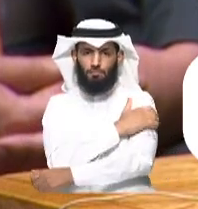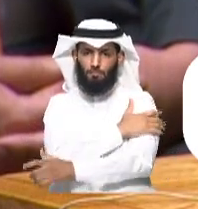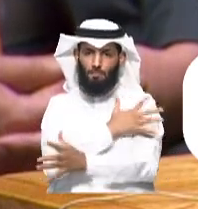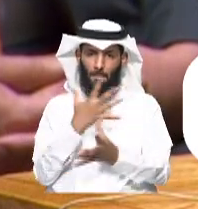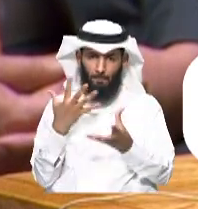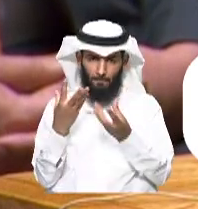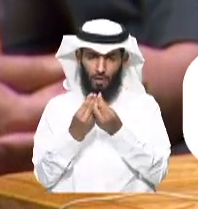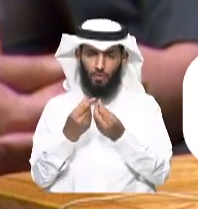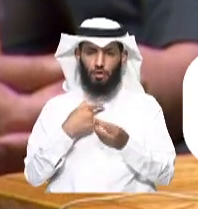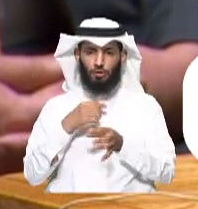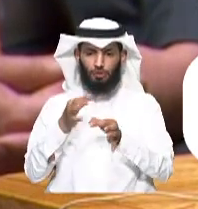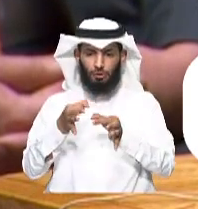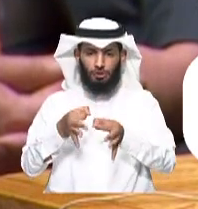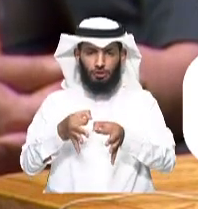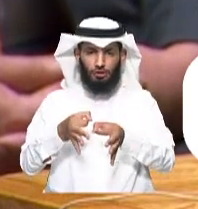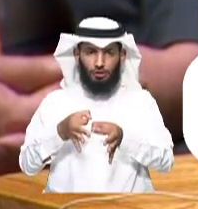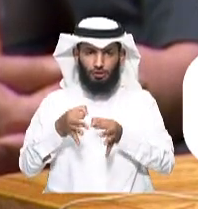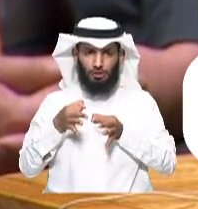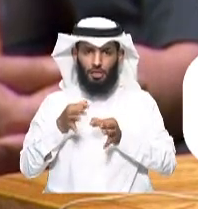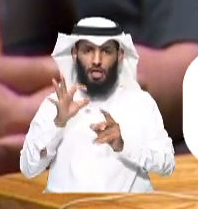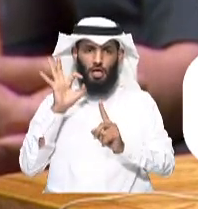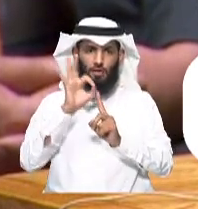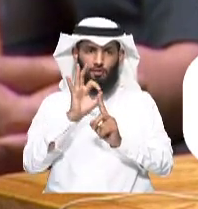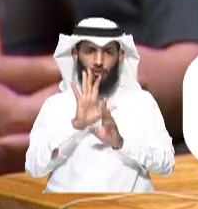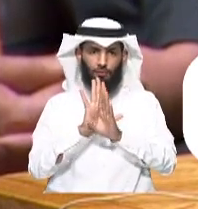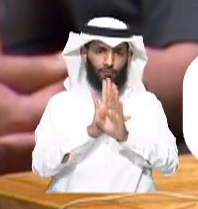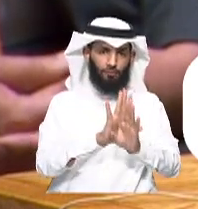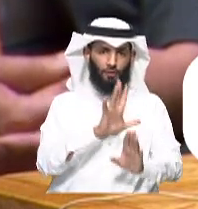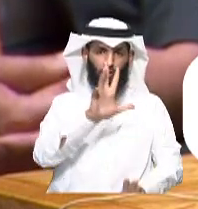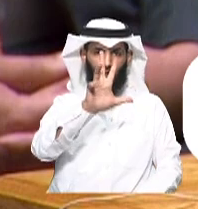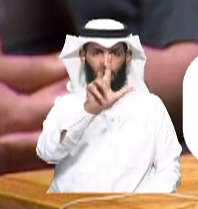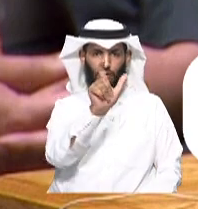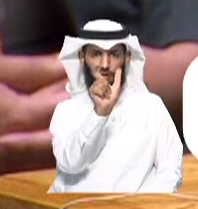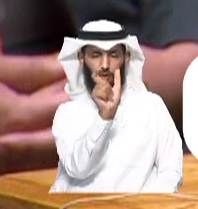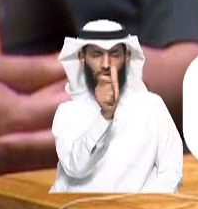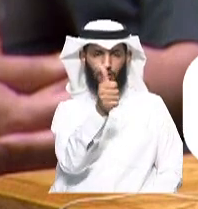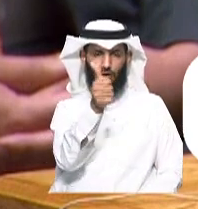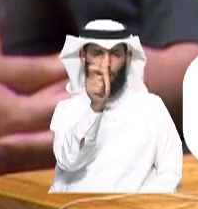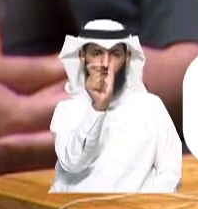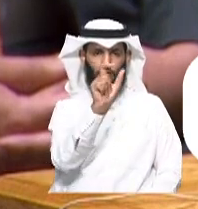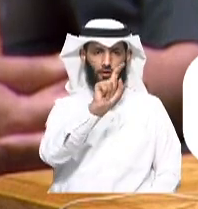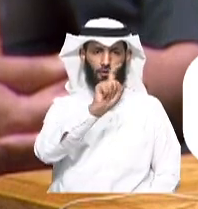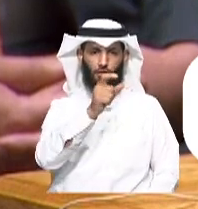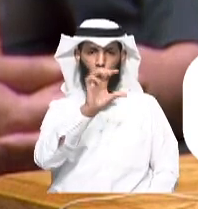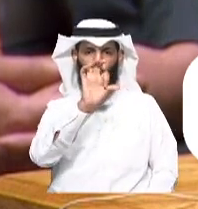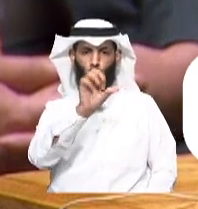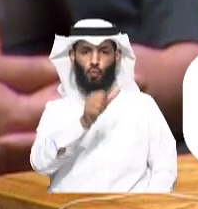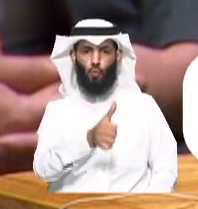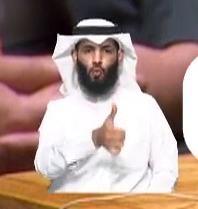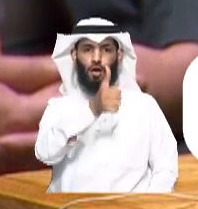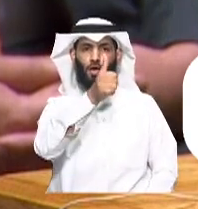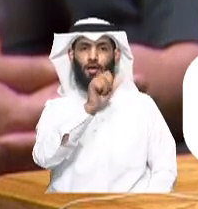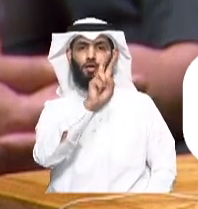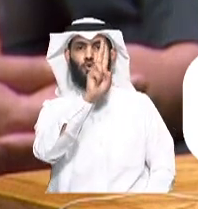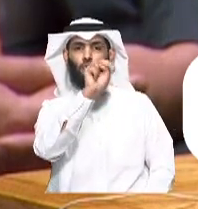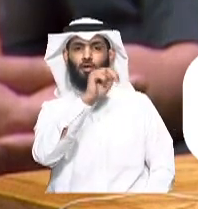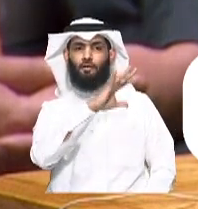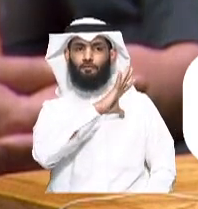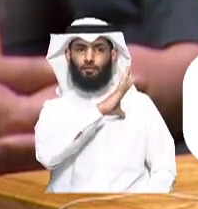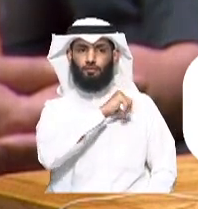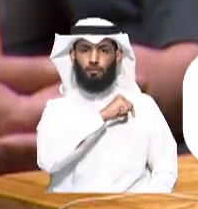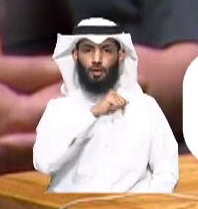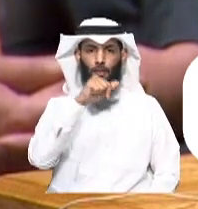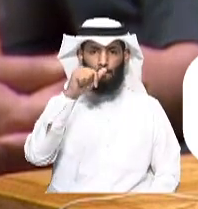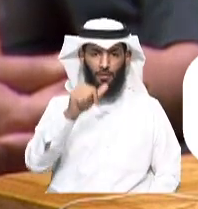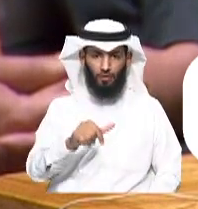الالتزامات المشتركه لدعم الانر سياسيا فلا يعقل بان قرابه ثلثي الدول الاعضاء